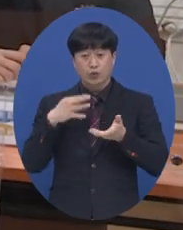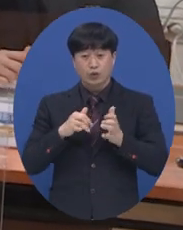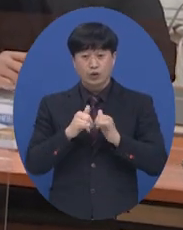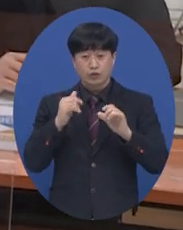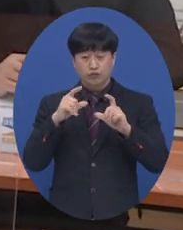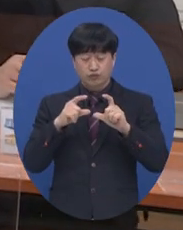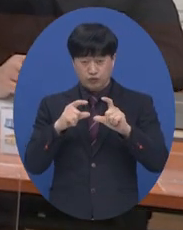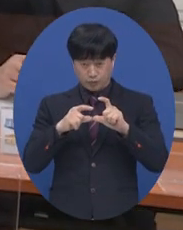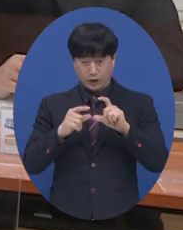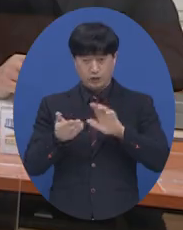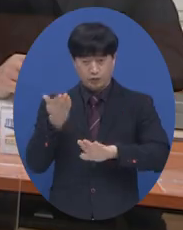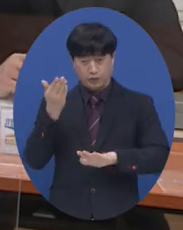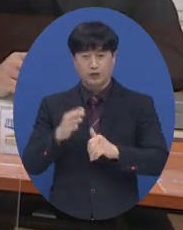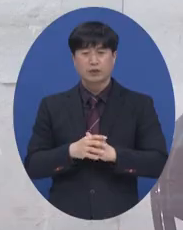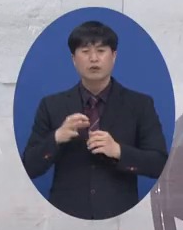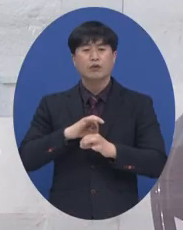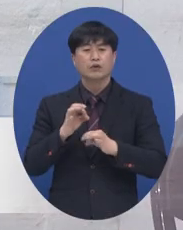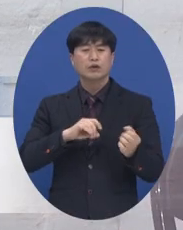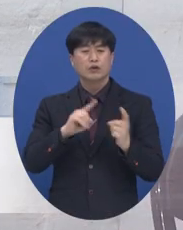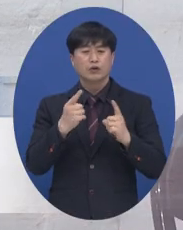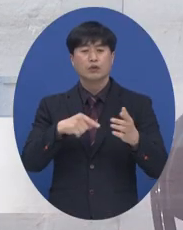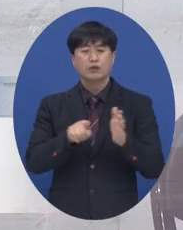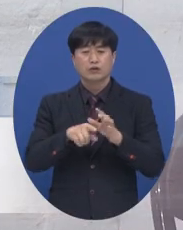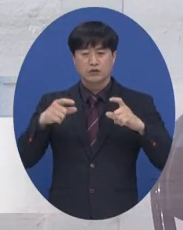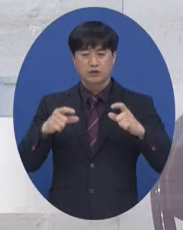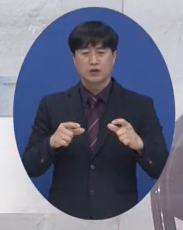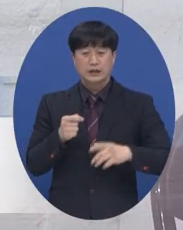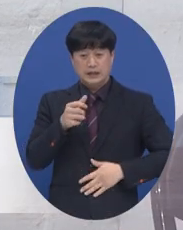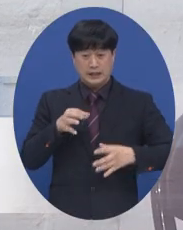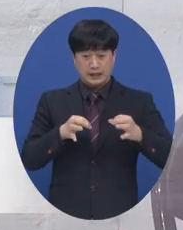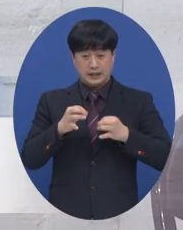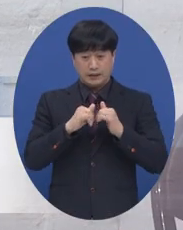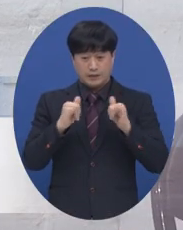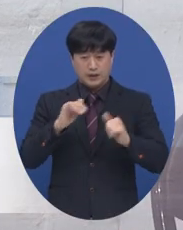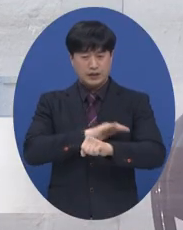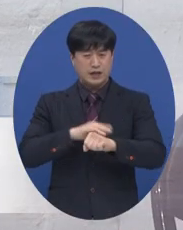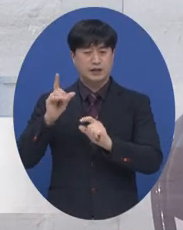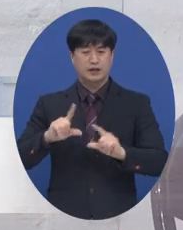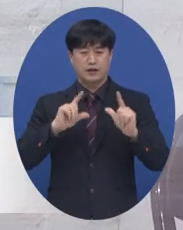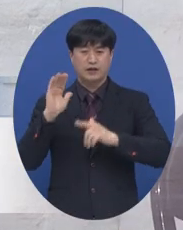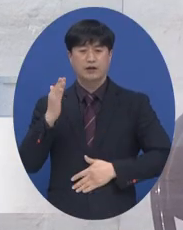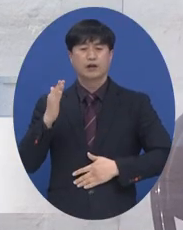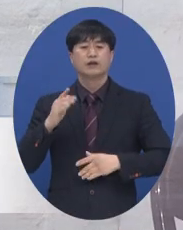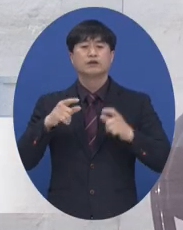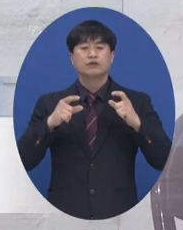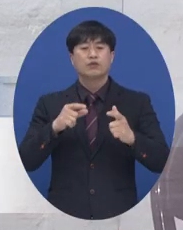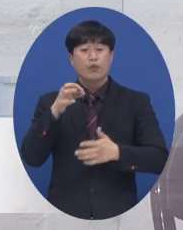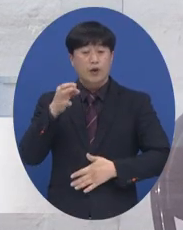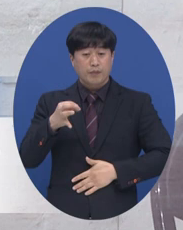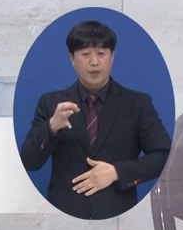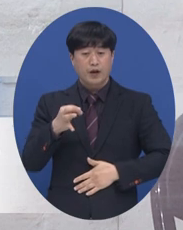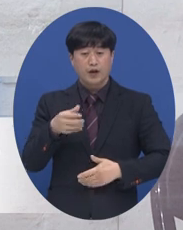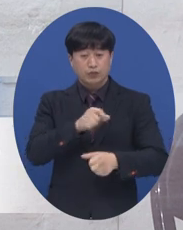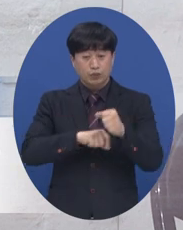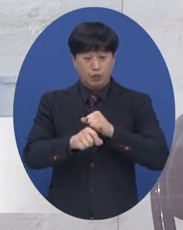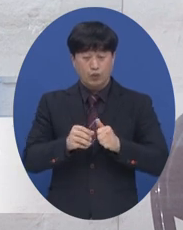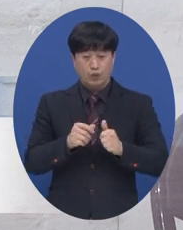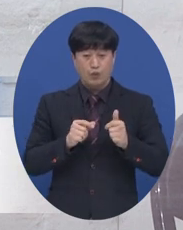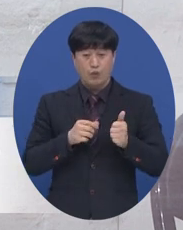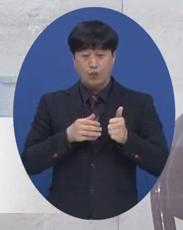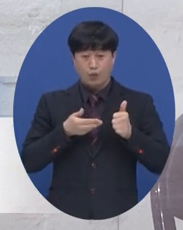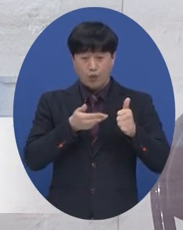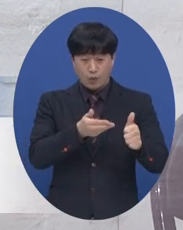겁니다 형제가 살기 위해서는 지역엔 소 산꾼 글로 잘 살아야 됩니다 프레지오 카페들 적극적으로 공급하고